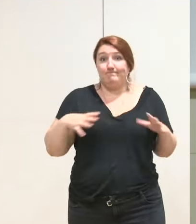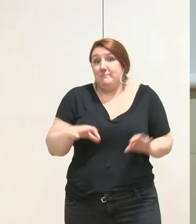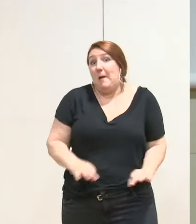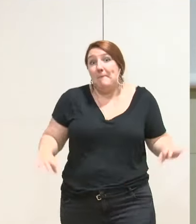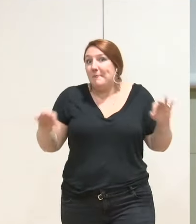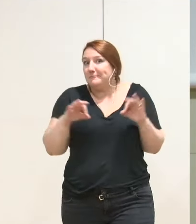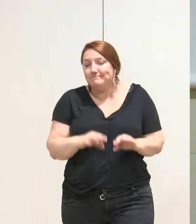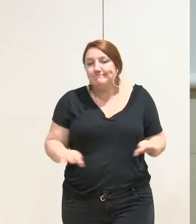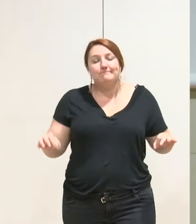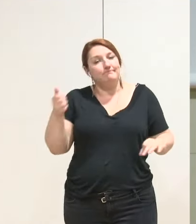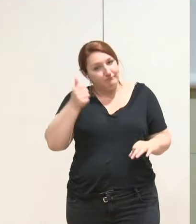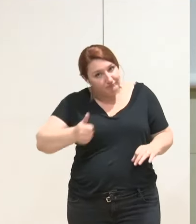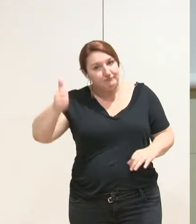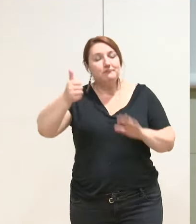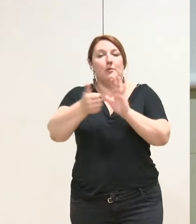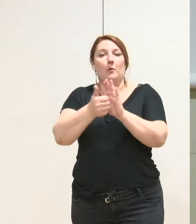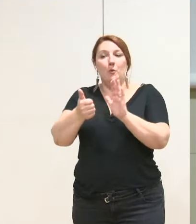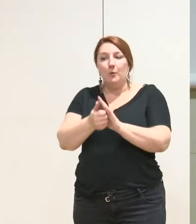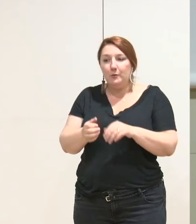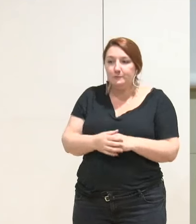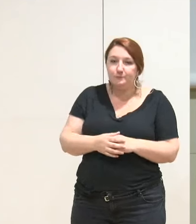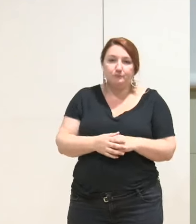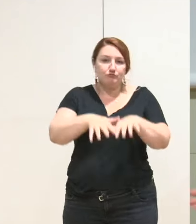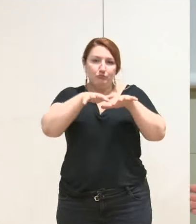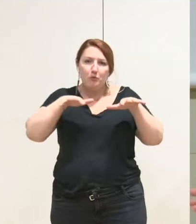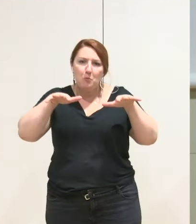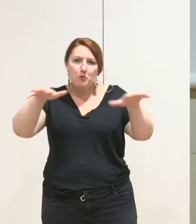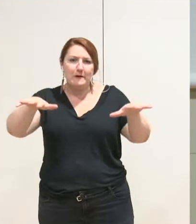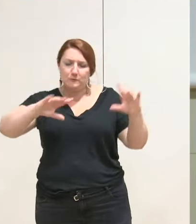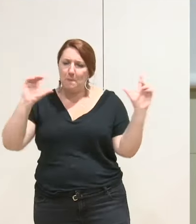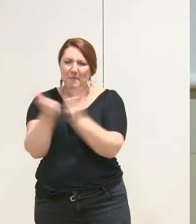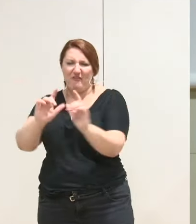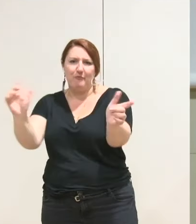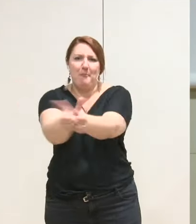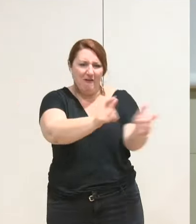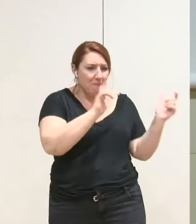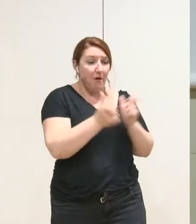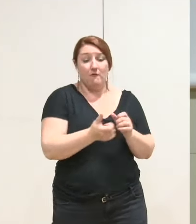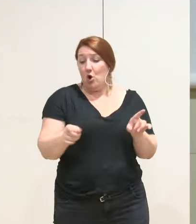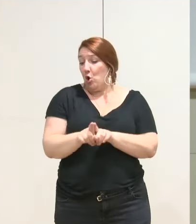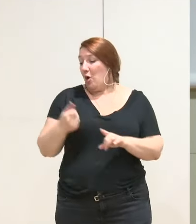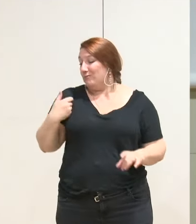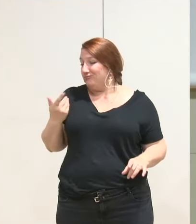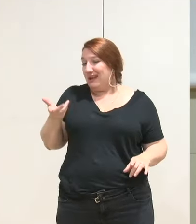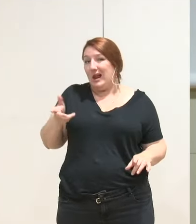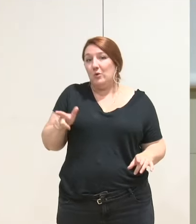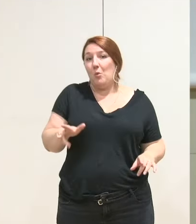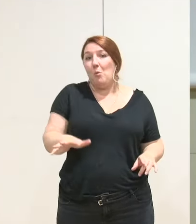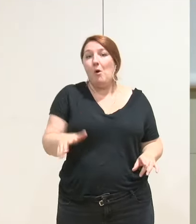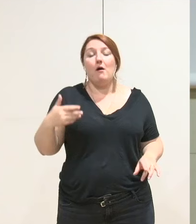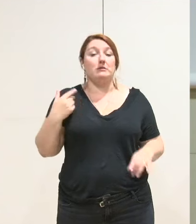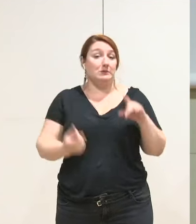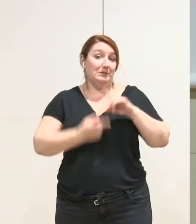nécessaires au fait de décapiter un certain nombre de réseaux comme ça a été le cas d'ailleurs ces derniers mois en particulier sur le